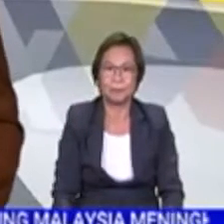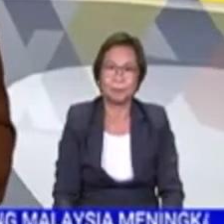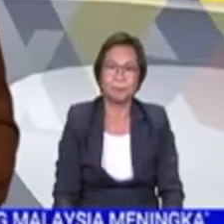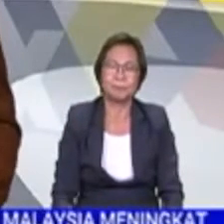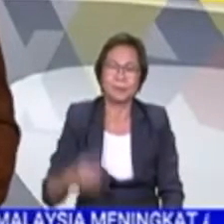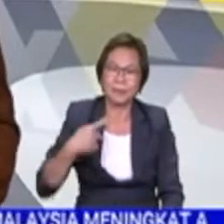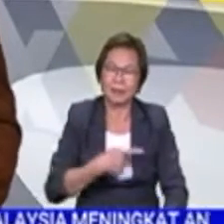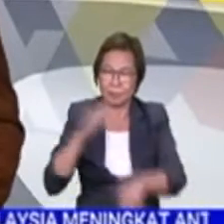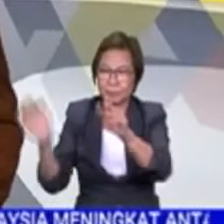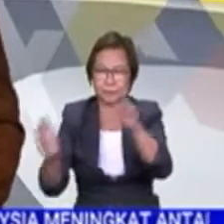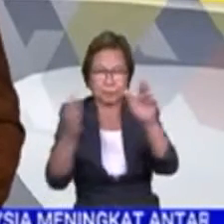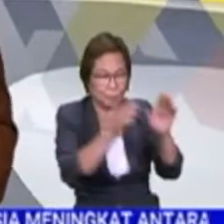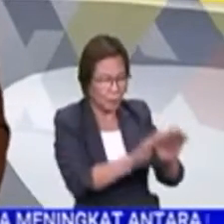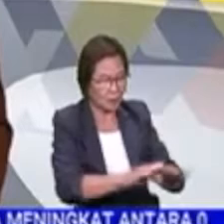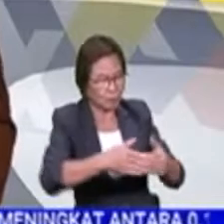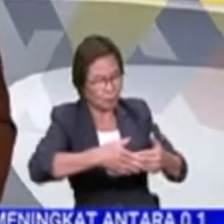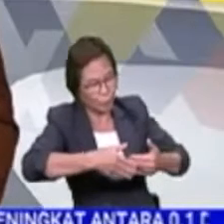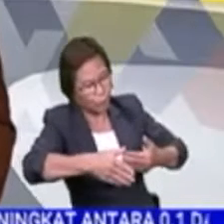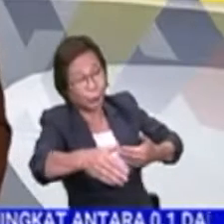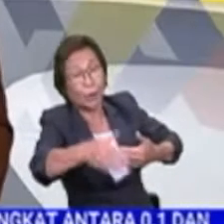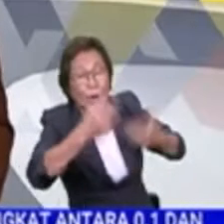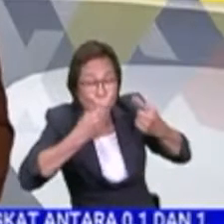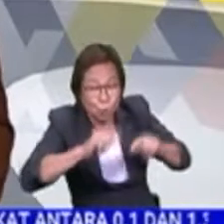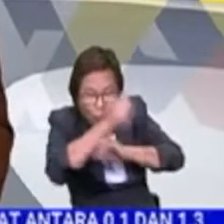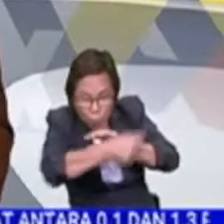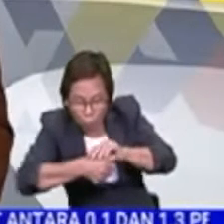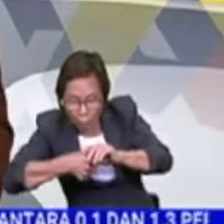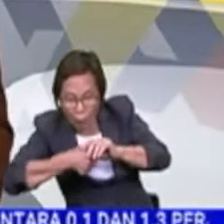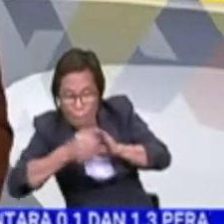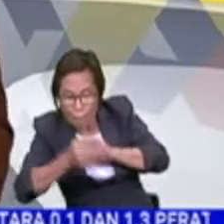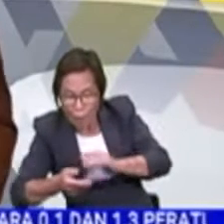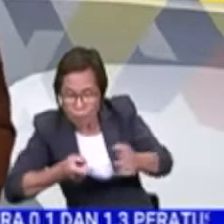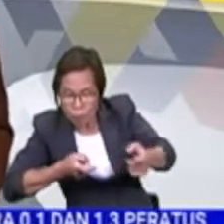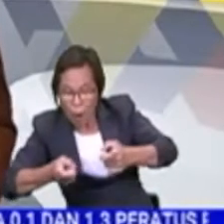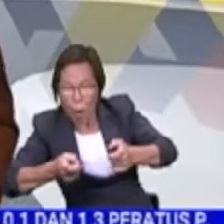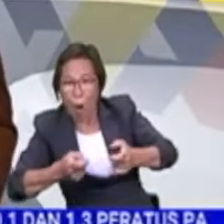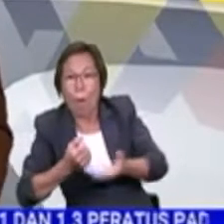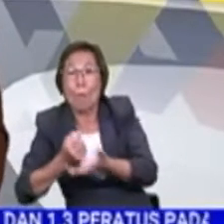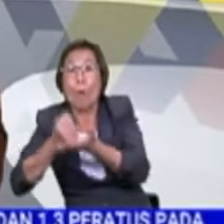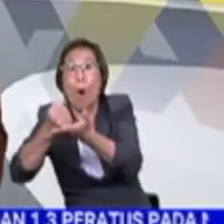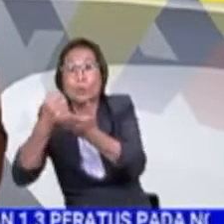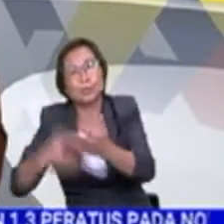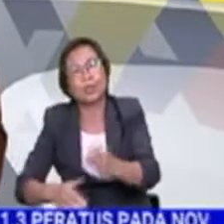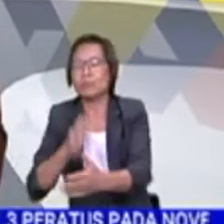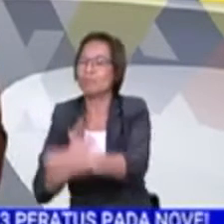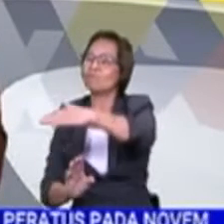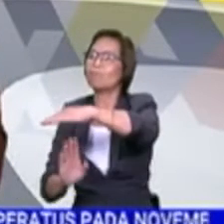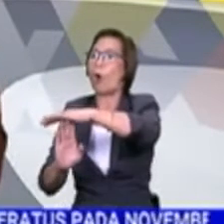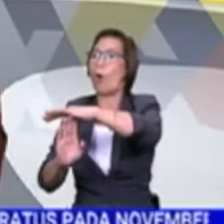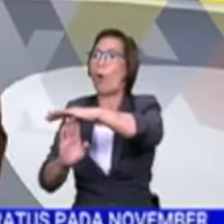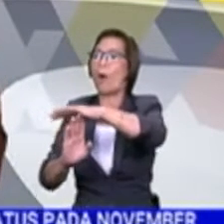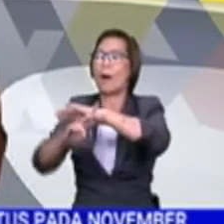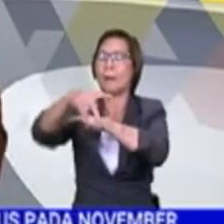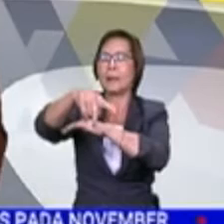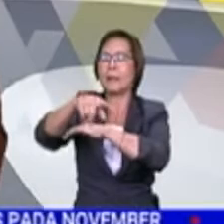Baik, saudara, kita beralih ke perkembangan seterusnya. Cubaan menyeludup keluar barangan kawalan bersubsidi berjaya dipatahkan pasukan